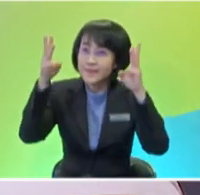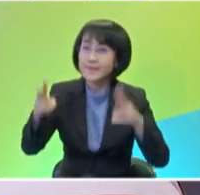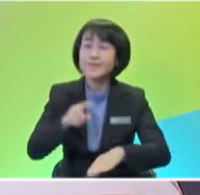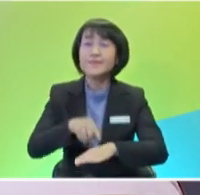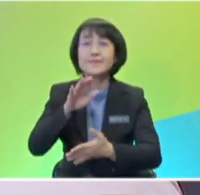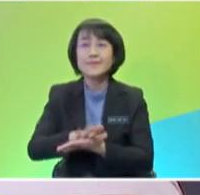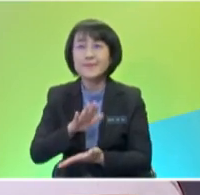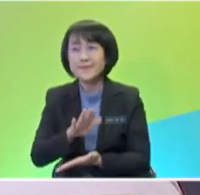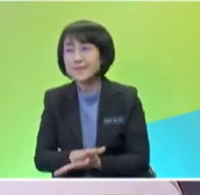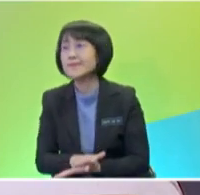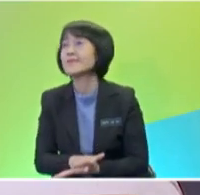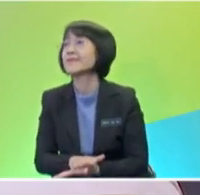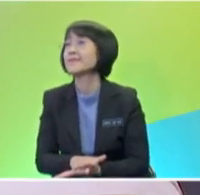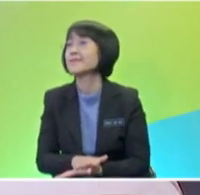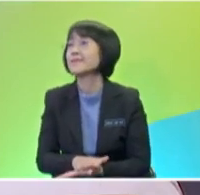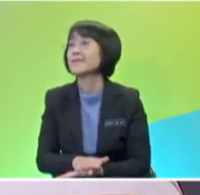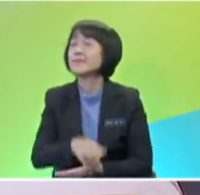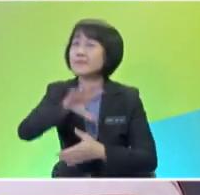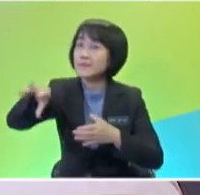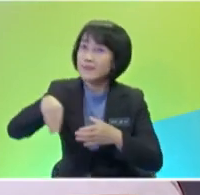termasuk lah juga